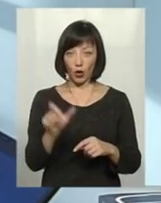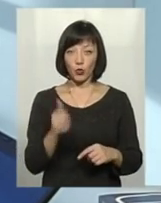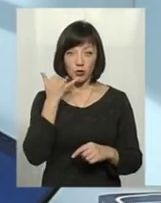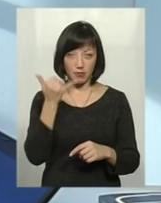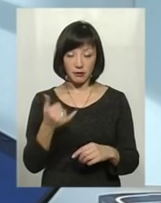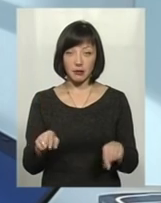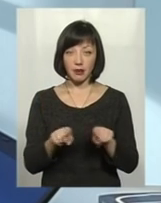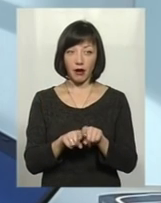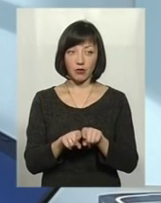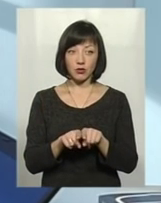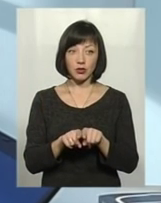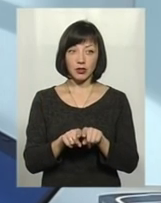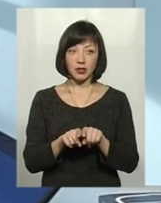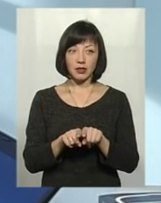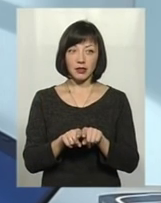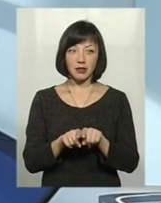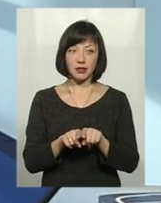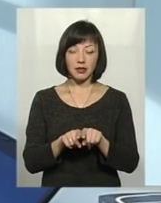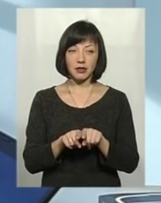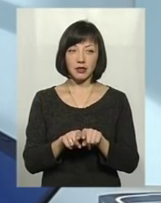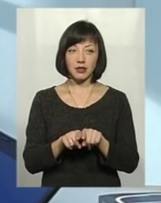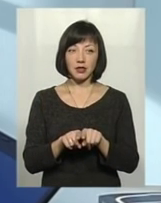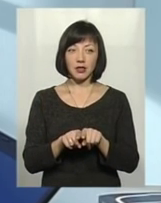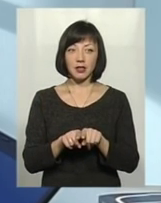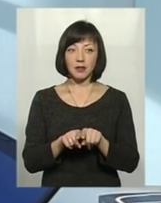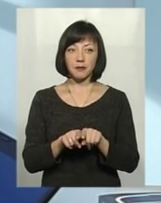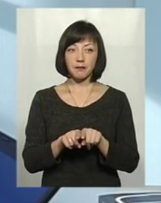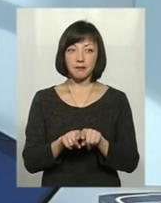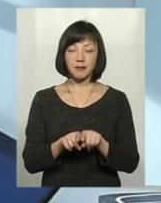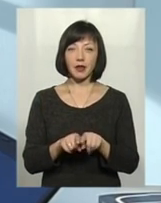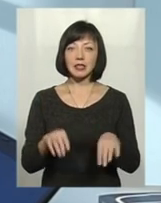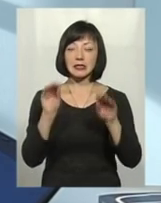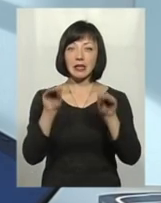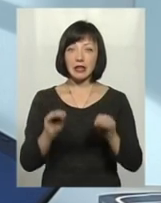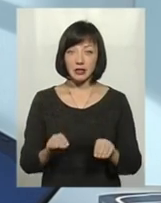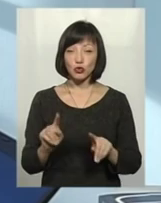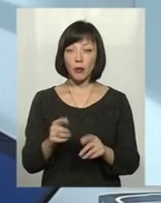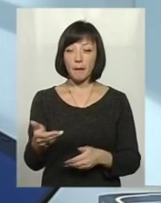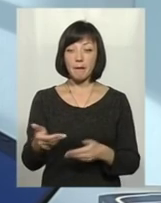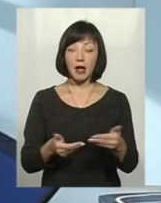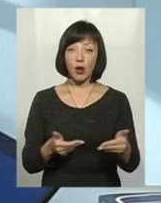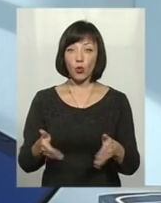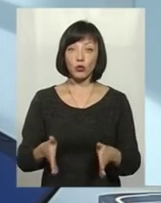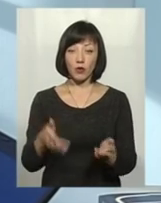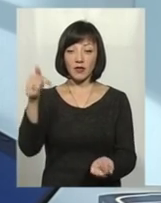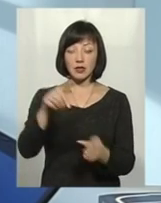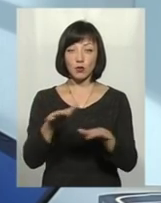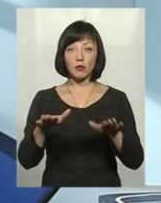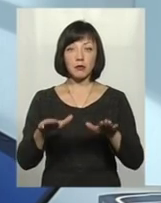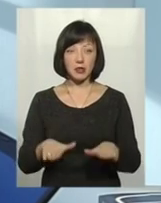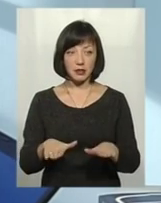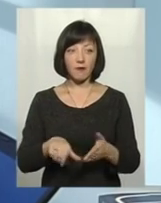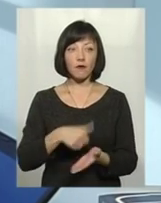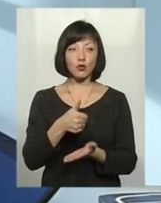також 60-го року народження, чомусь склалась така статистика, що от переходять дорогу в невстановленому місці,